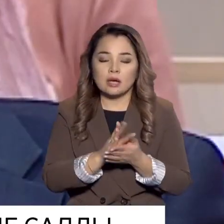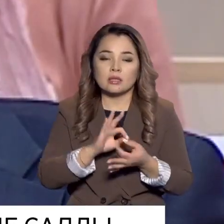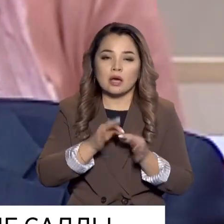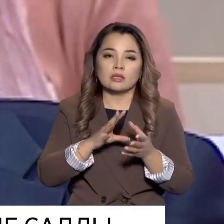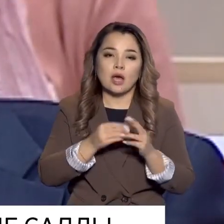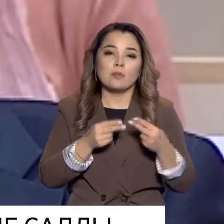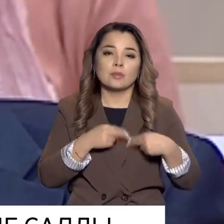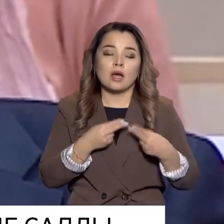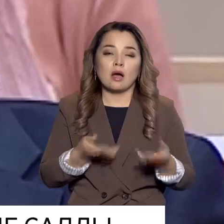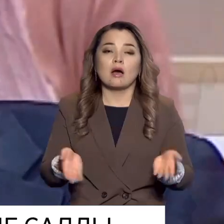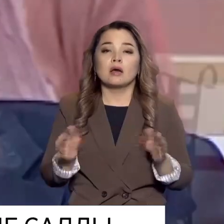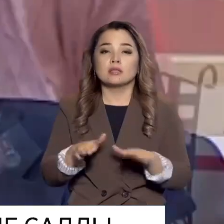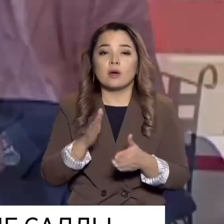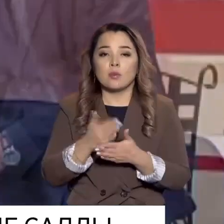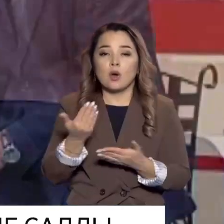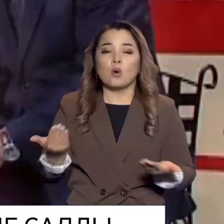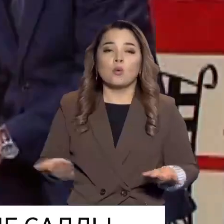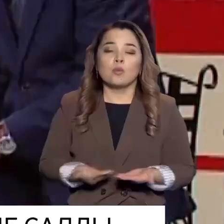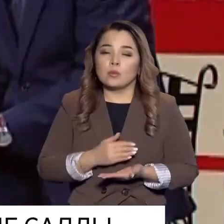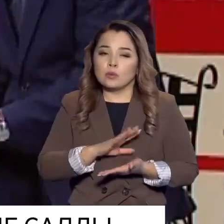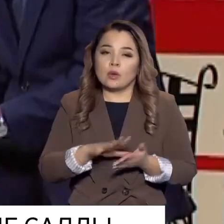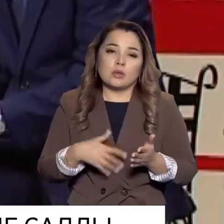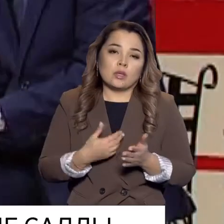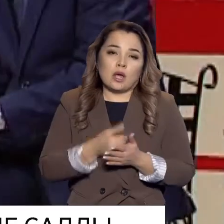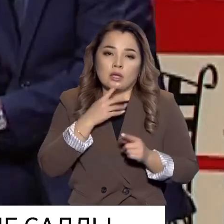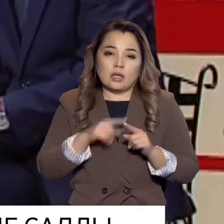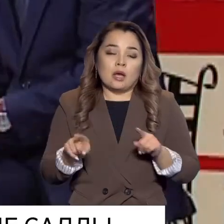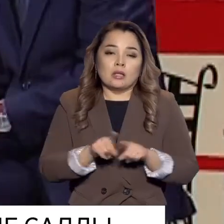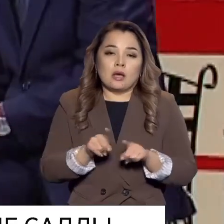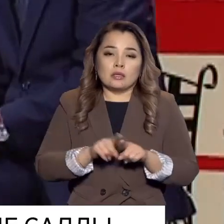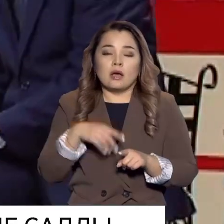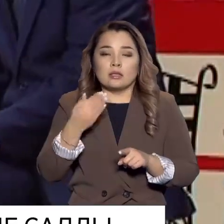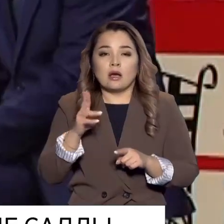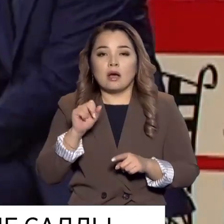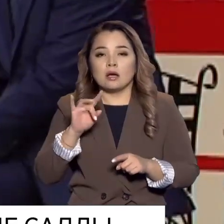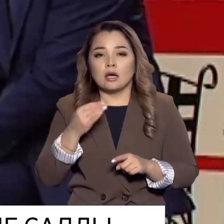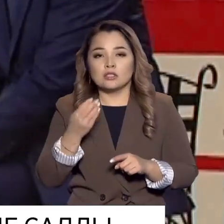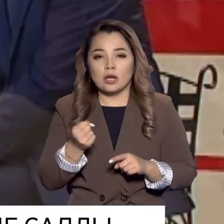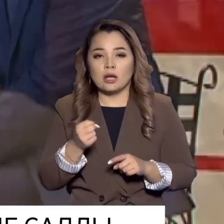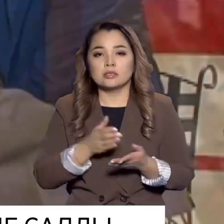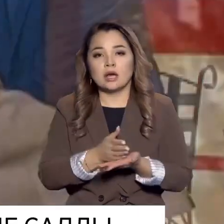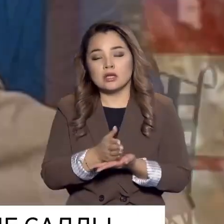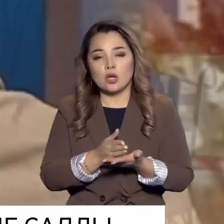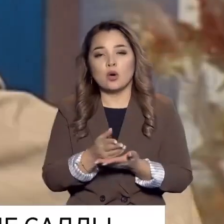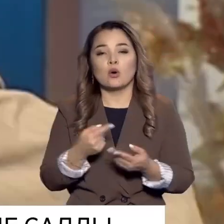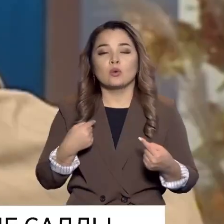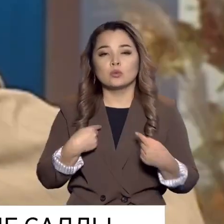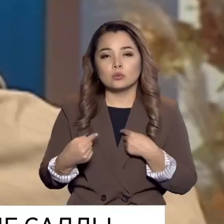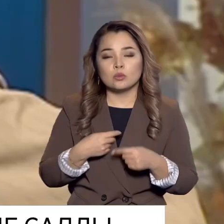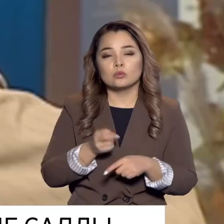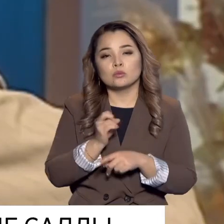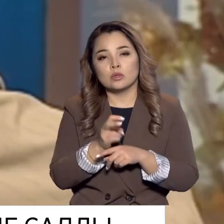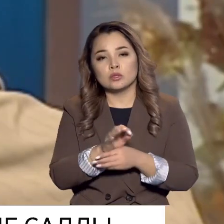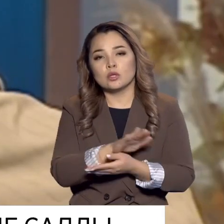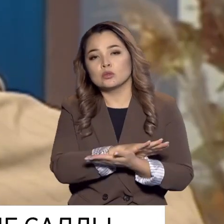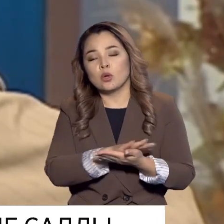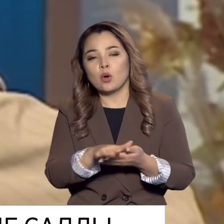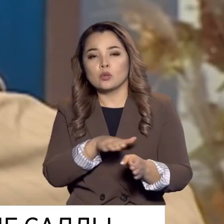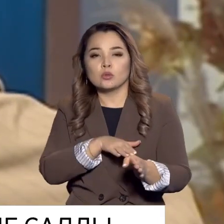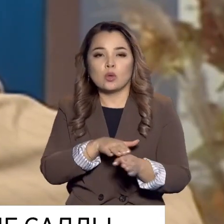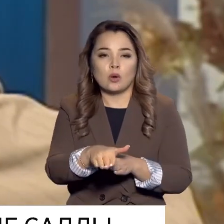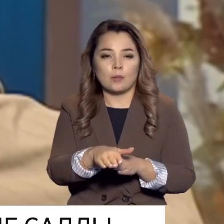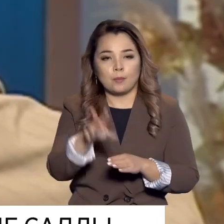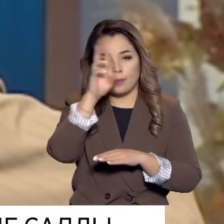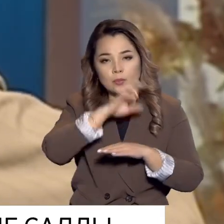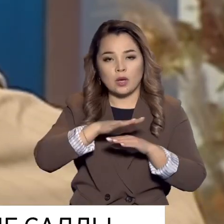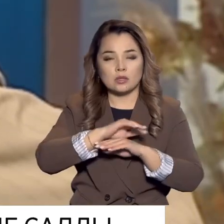іргелі еңбектері қалды. Өмірінің соңғы сәтіне дейін былтыр қарашада құрылған саяси қуғын-сүргін құрбандарын толық ақтау жөніндегі мемлекеттік